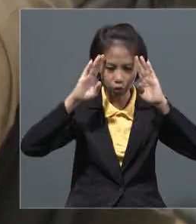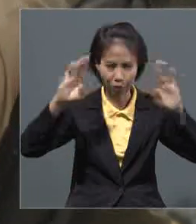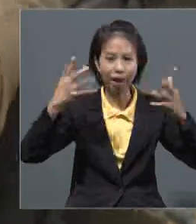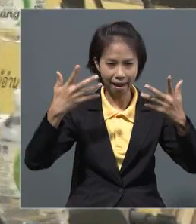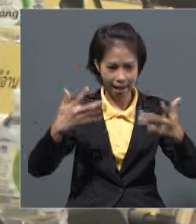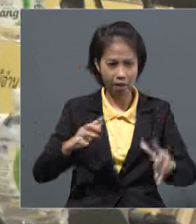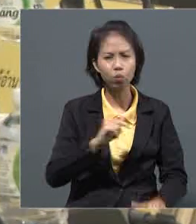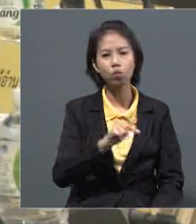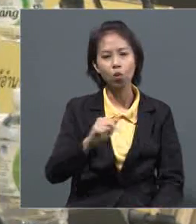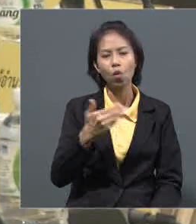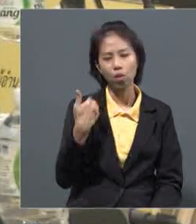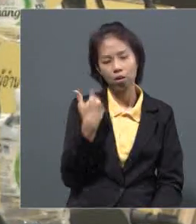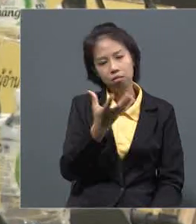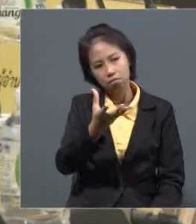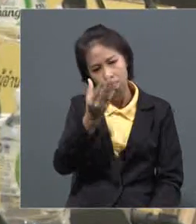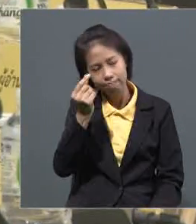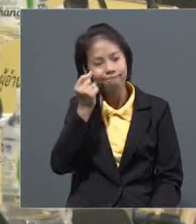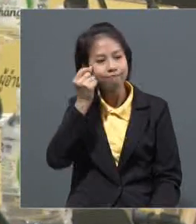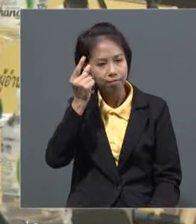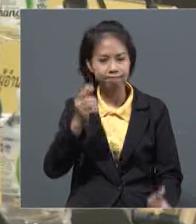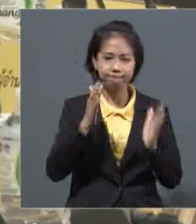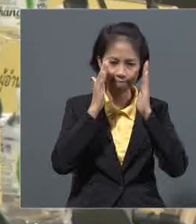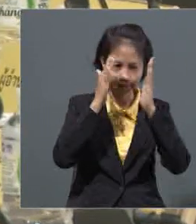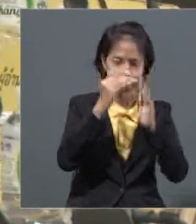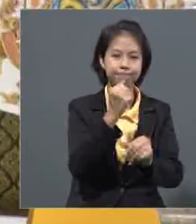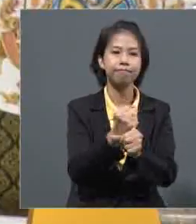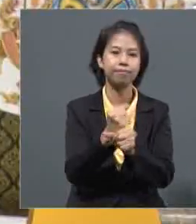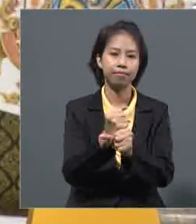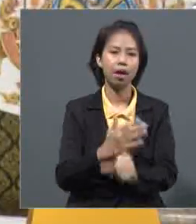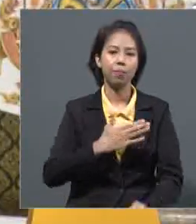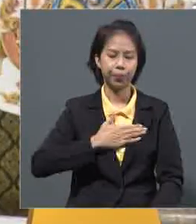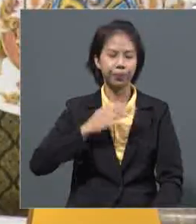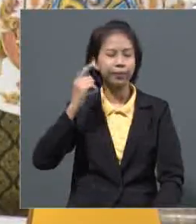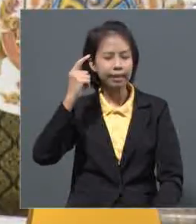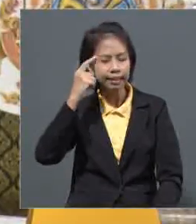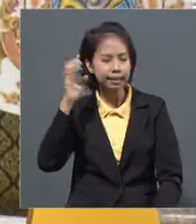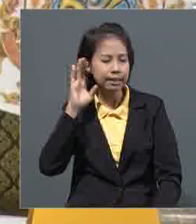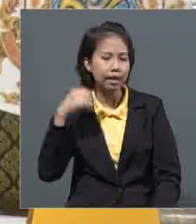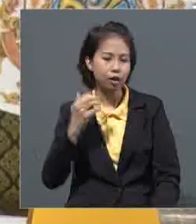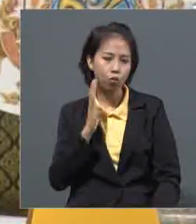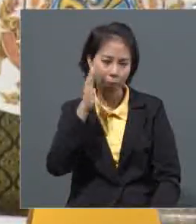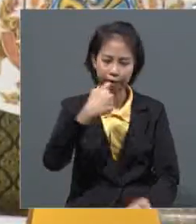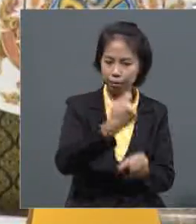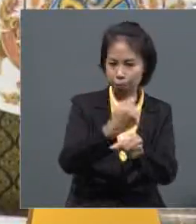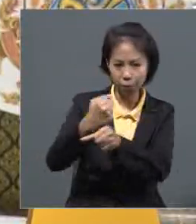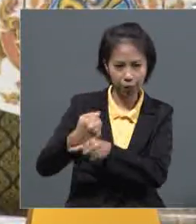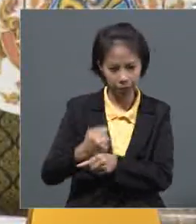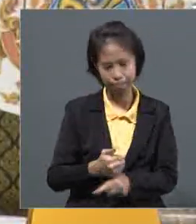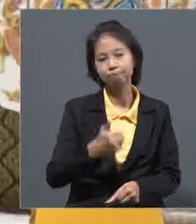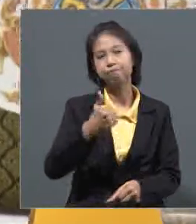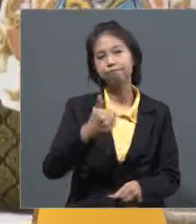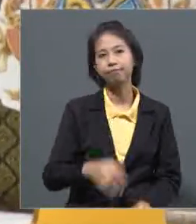บการณ์มีความเข้าใจและตั้งใจเข้ามาทำงานและเชื่อว่าการทำงานที่คล่องตัวและก็จะมีพลังด้ว